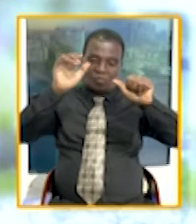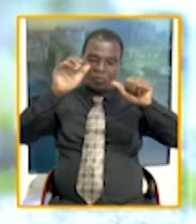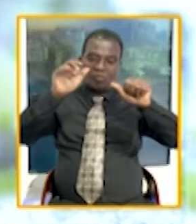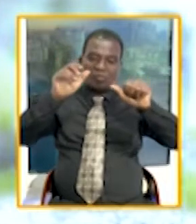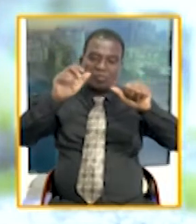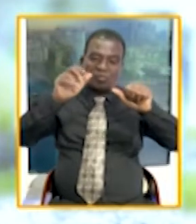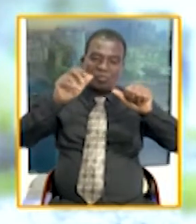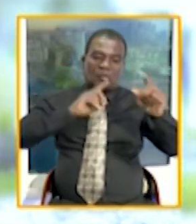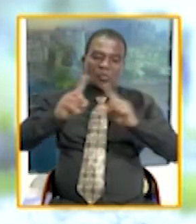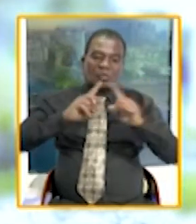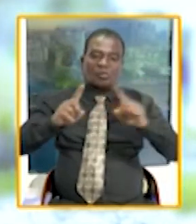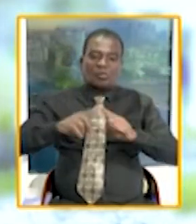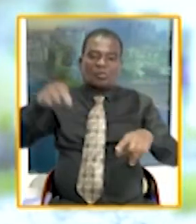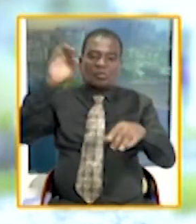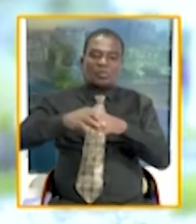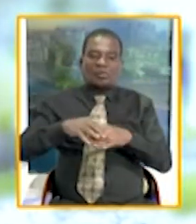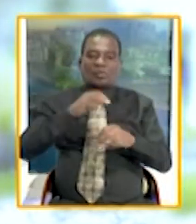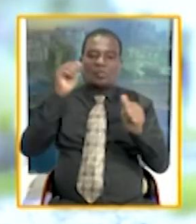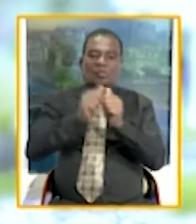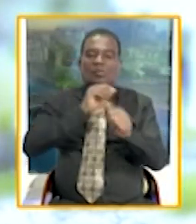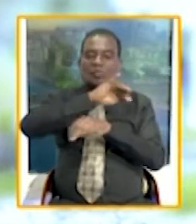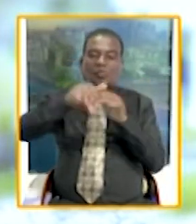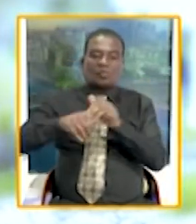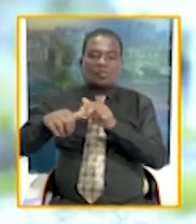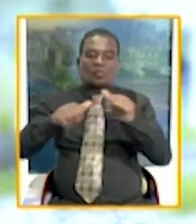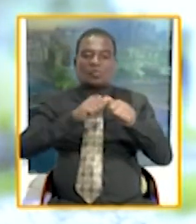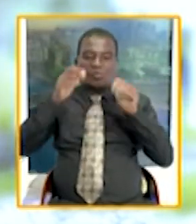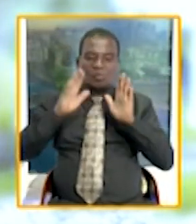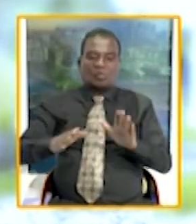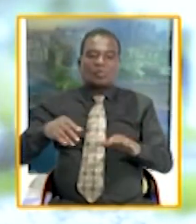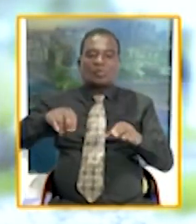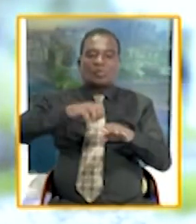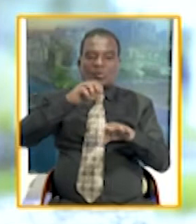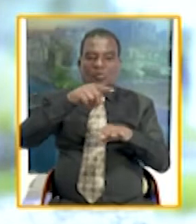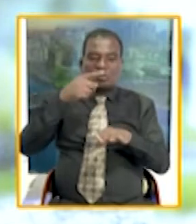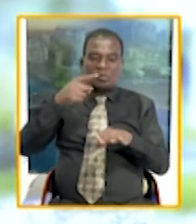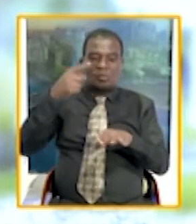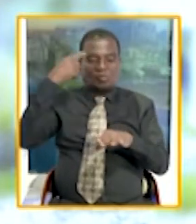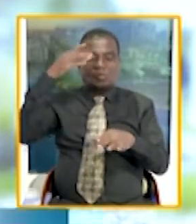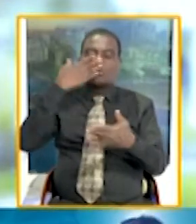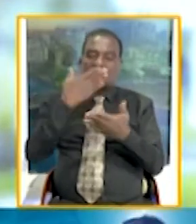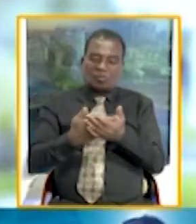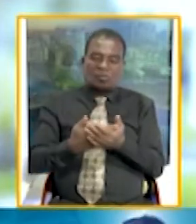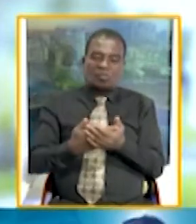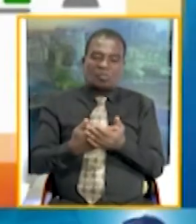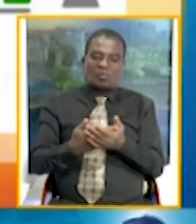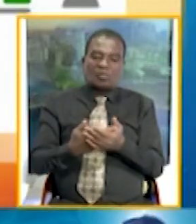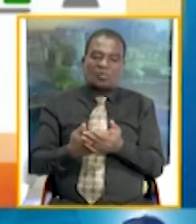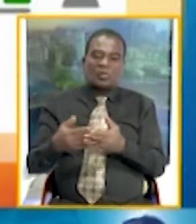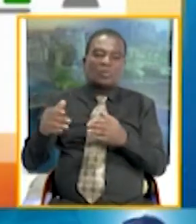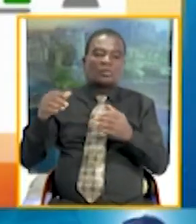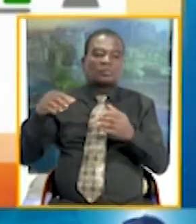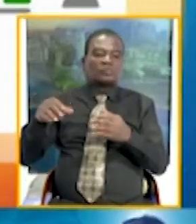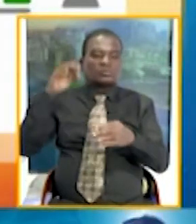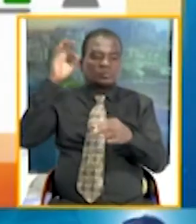avec tous les acteurs du processus électoral qui s'impliquent pour la bonne tenue du scrutin de demain samedi. Des acteurs comme le MIDH, le